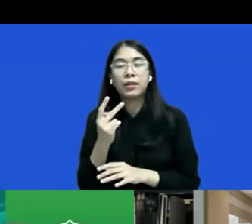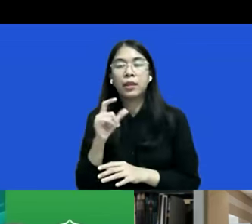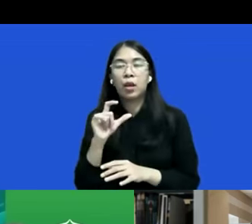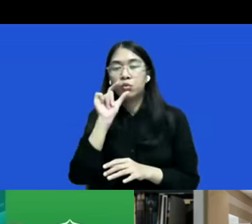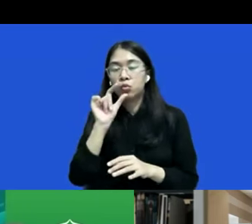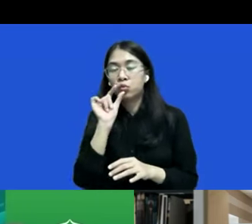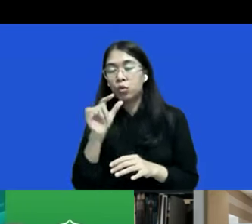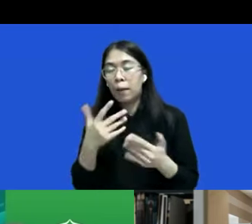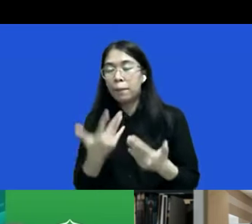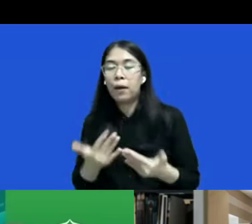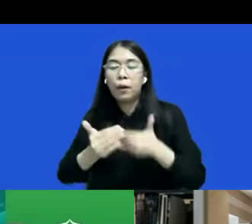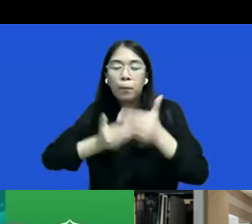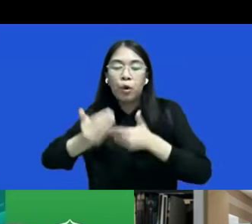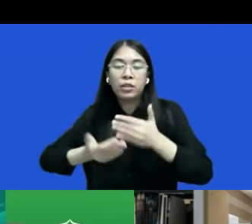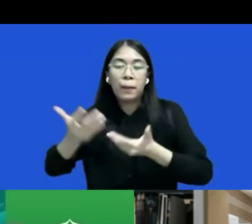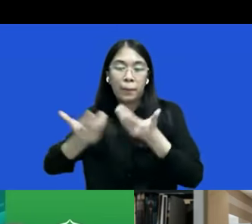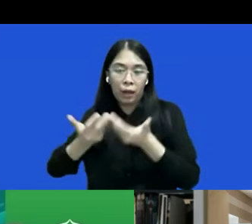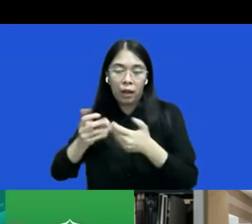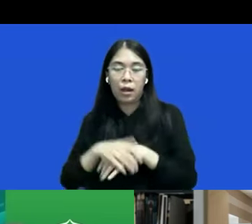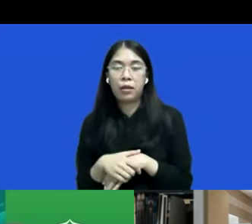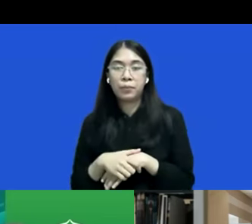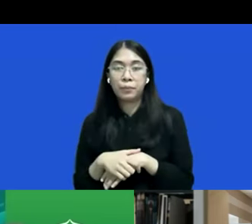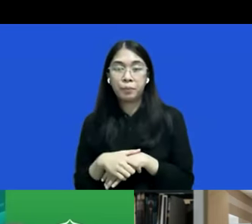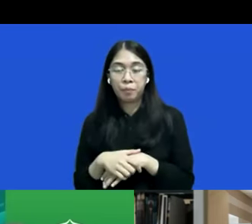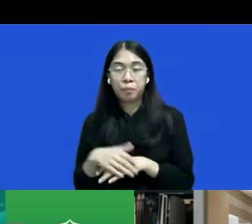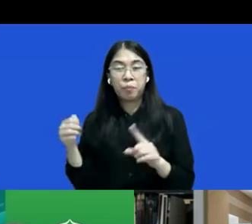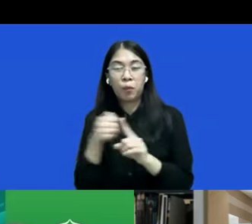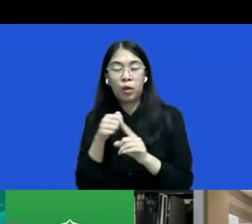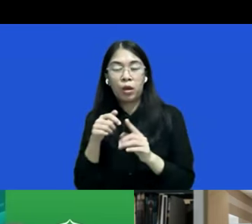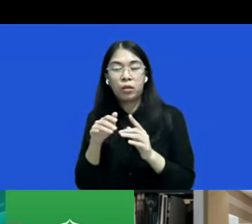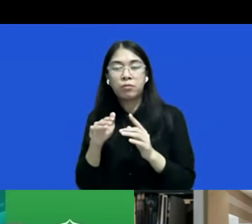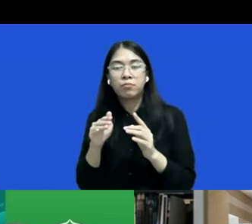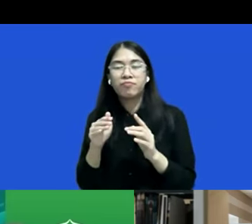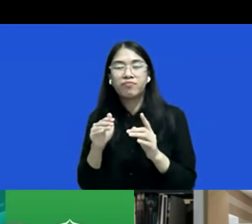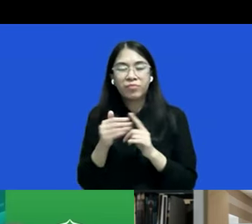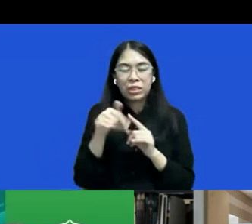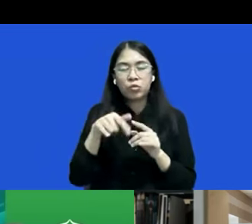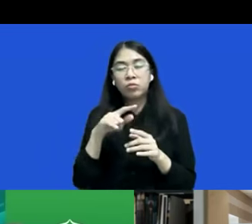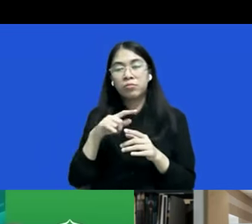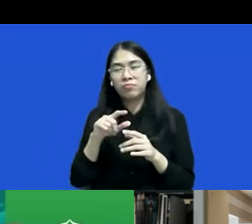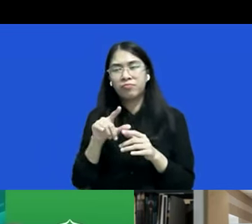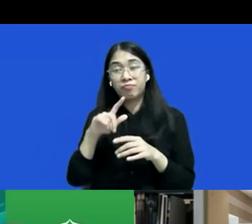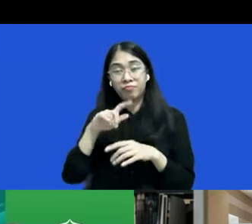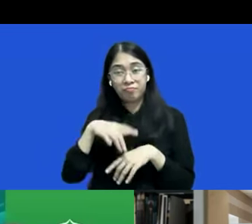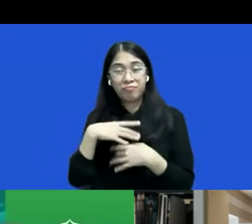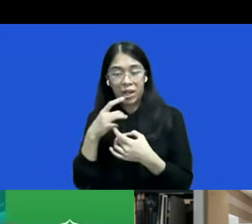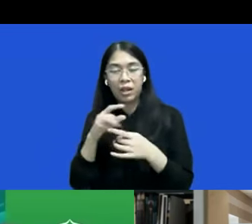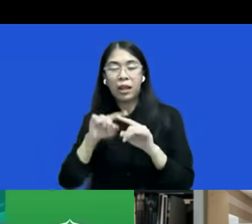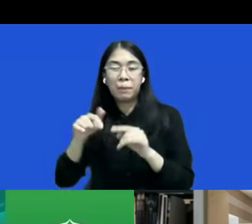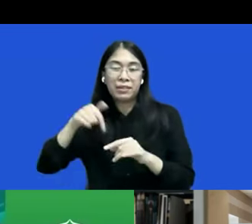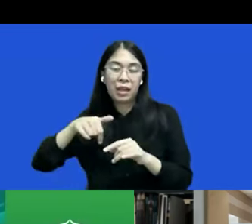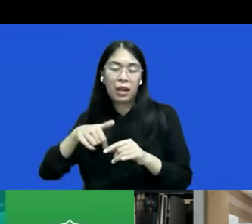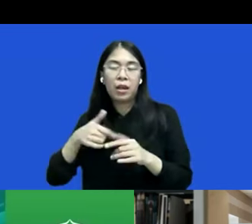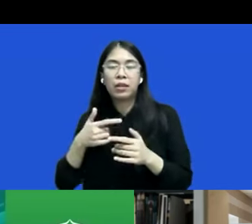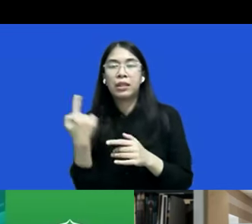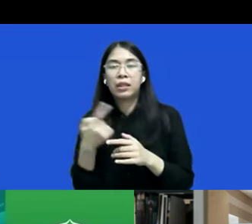peradilan. Jadi kalau menurut saya, pertama private prosecution itu wacana yang sangat menarik, tapi untuk sementara sekarang yang bisa kita